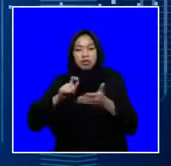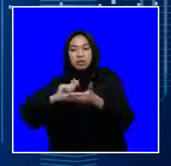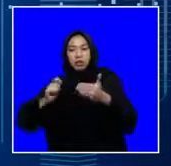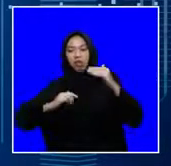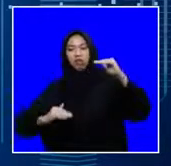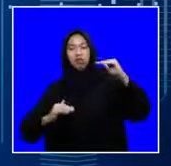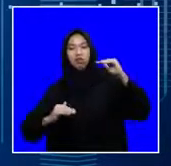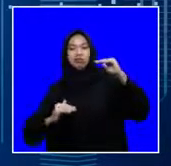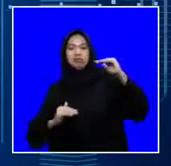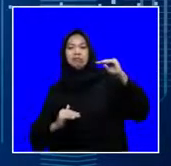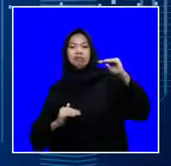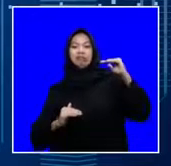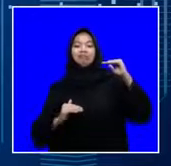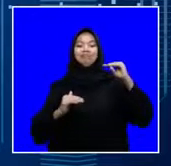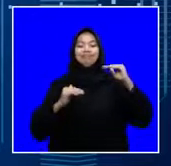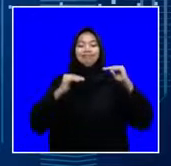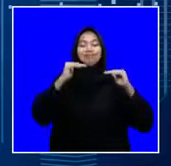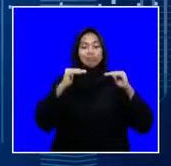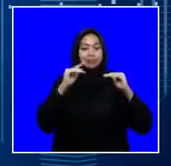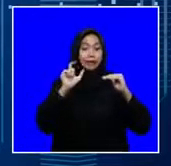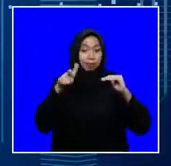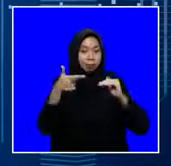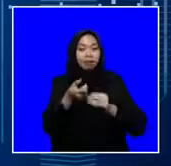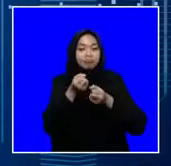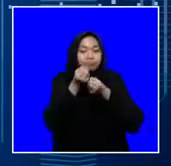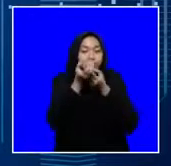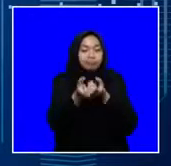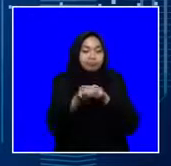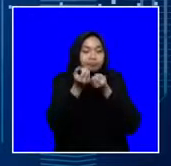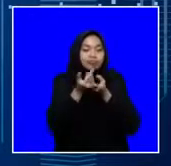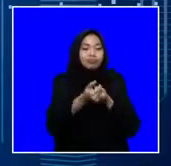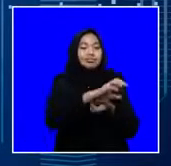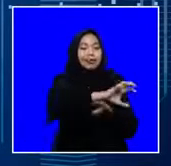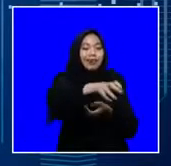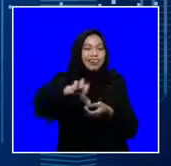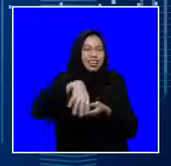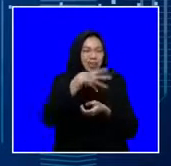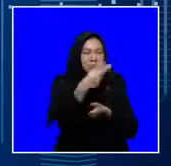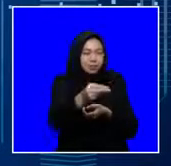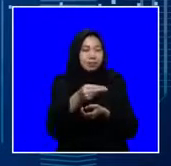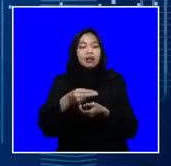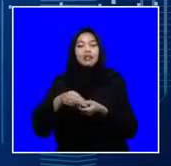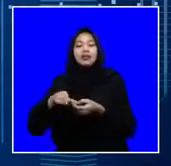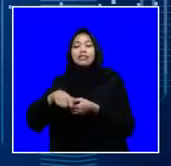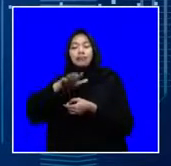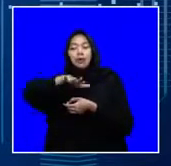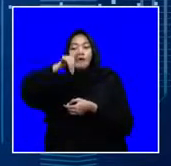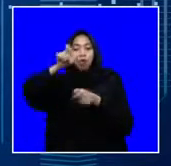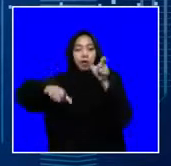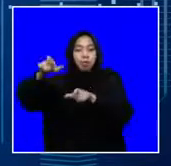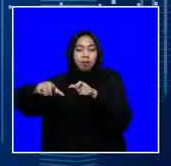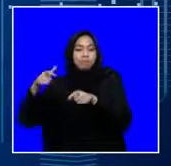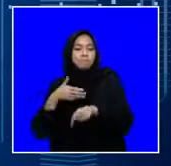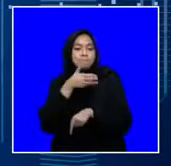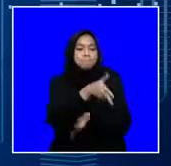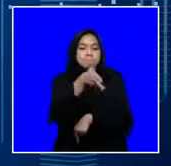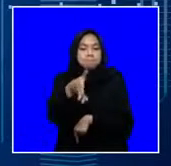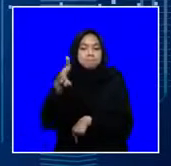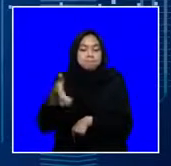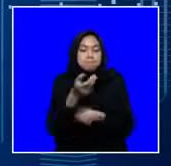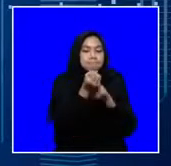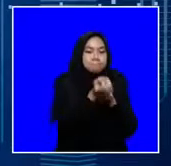dan literasinya itu masih rendah. Jadi ini satu program yang luar biasa dengan skala yang sangat besar dan akan selalu kita